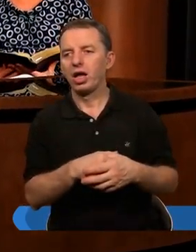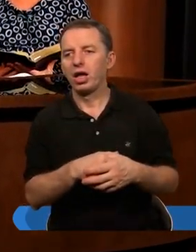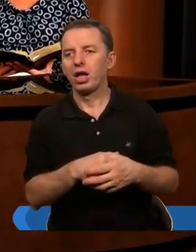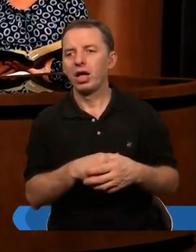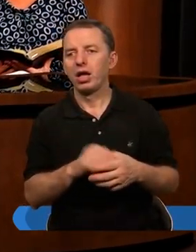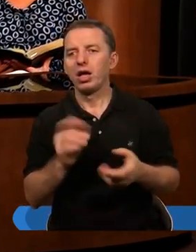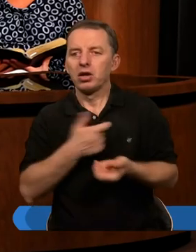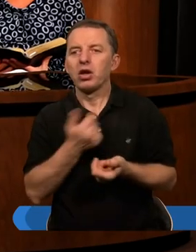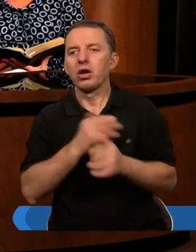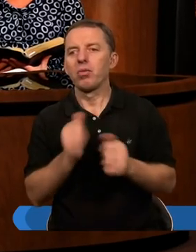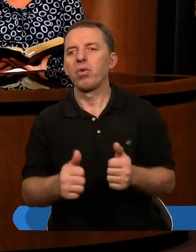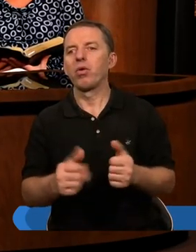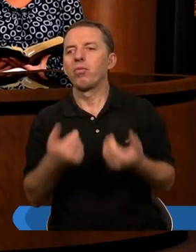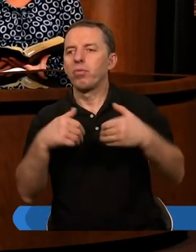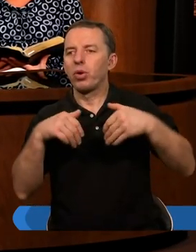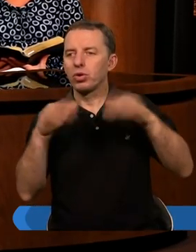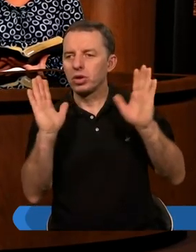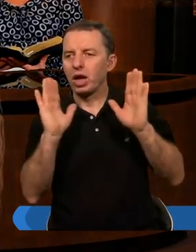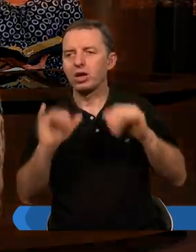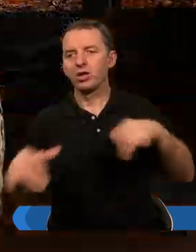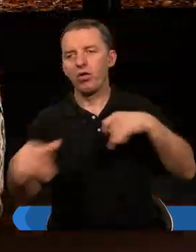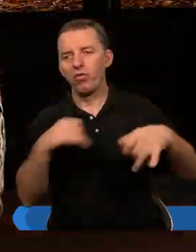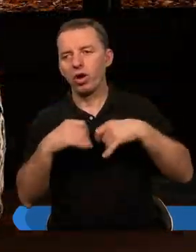Co znaczy takie poddanie się władzy?